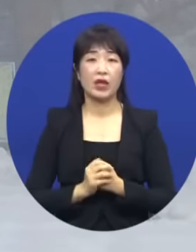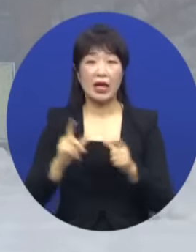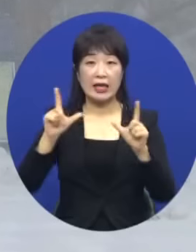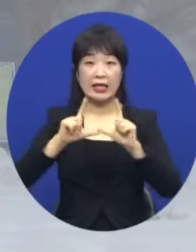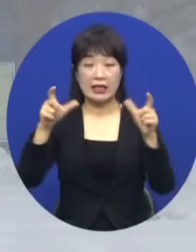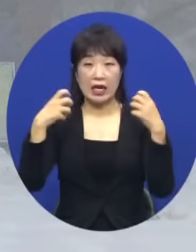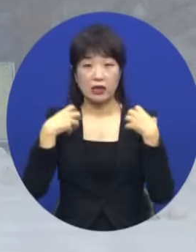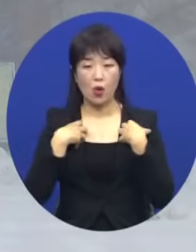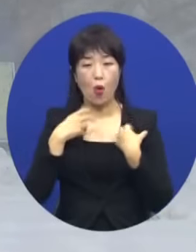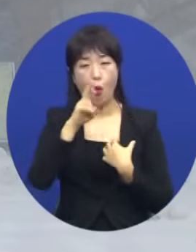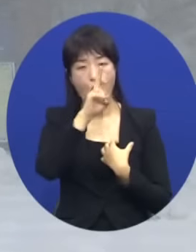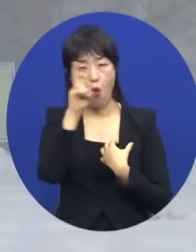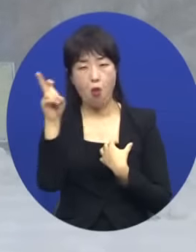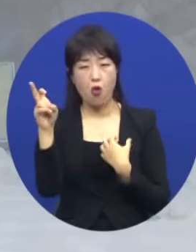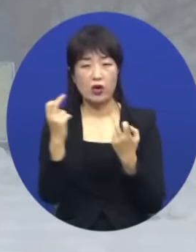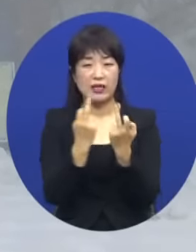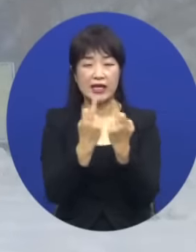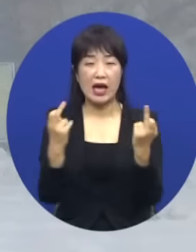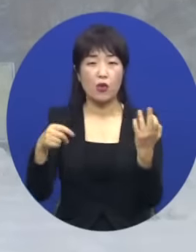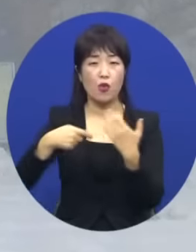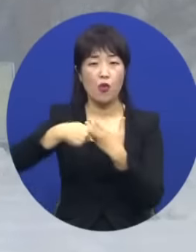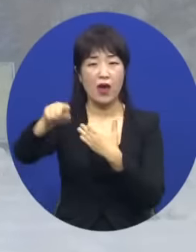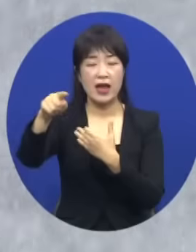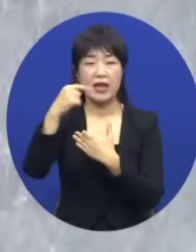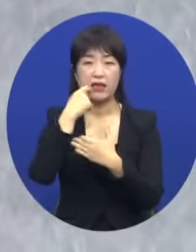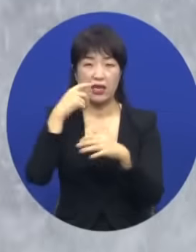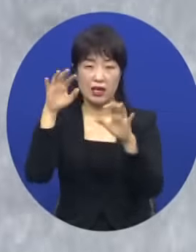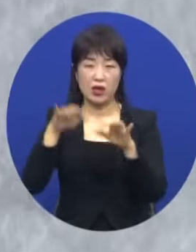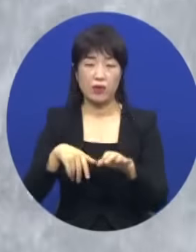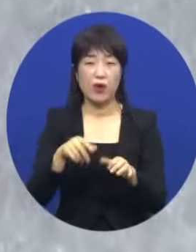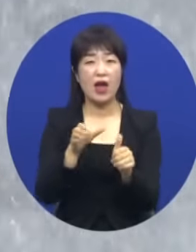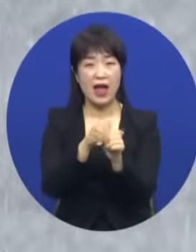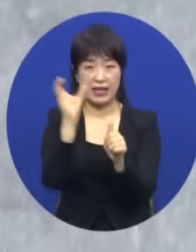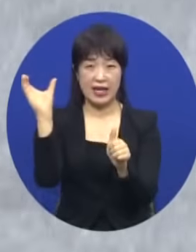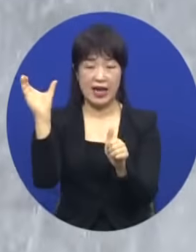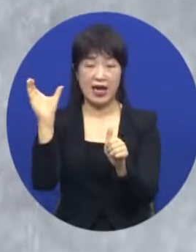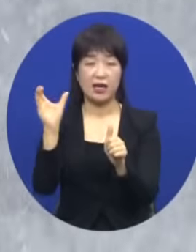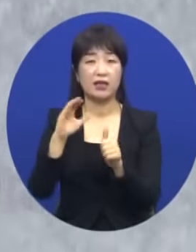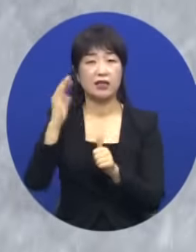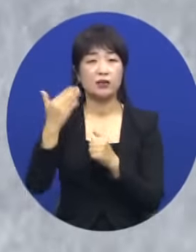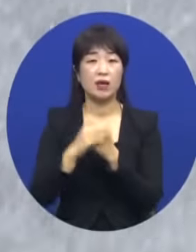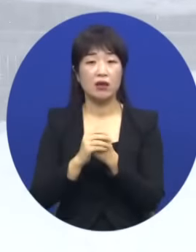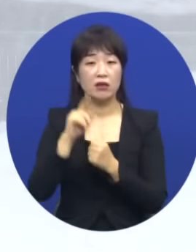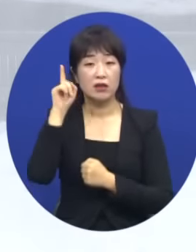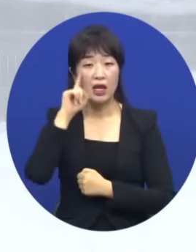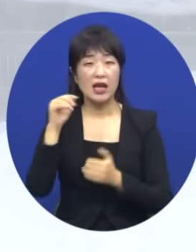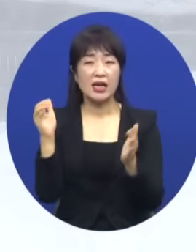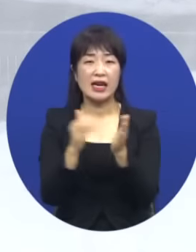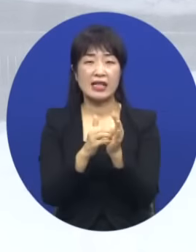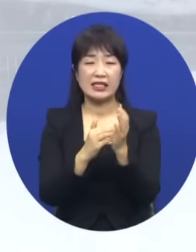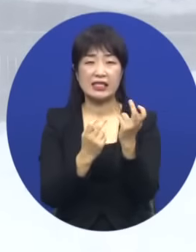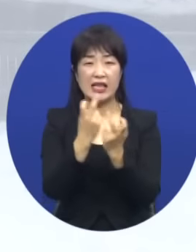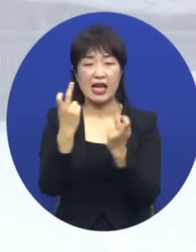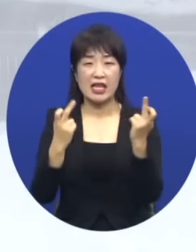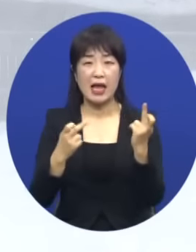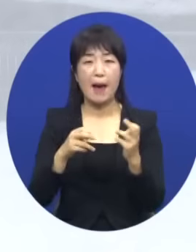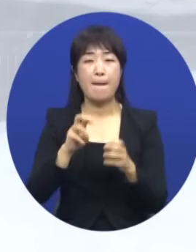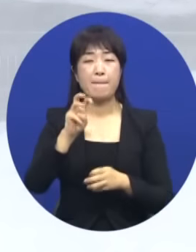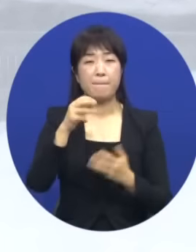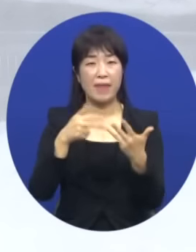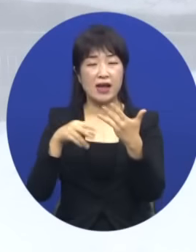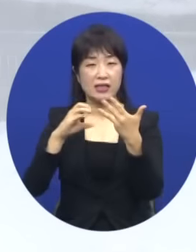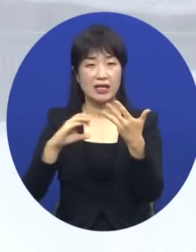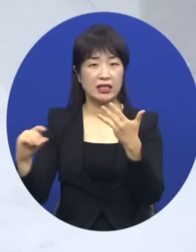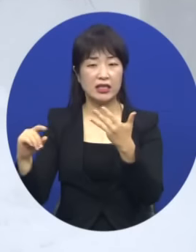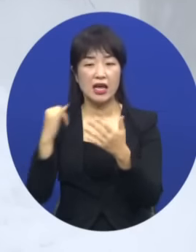기상청은 오후 들어 산간을 제외한 제주지방에 내려진 대설특보가 해제됐지만 내일까지 산지에 최고 8cm, 해안에도